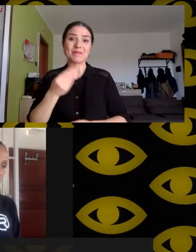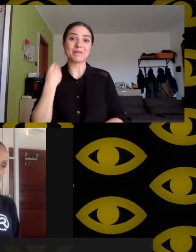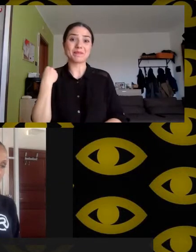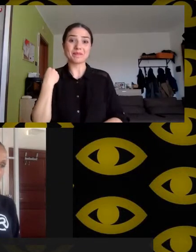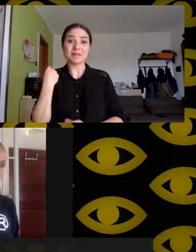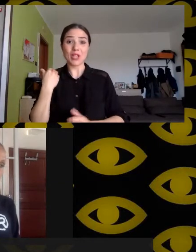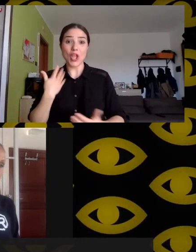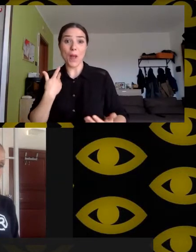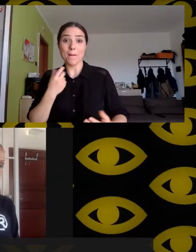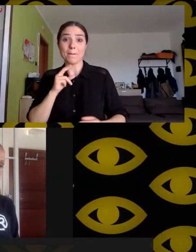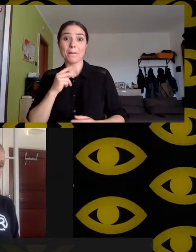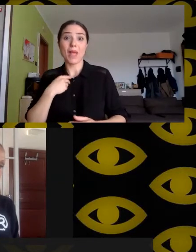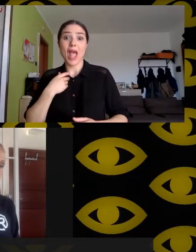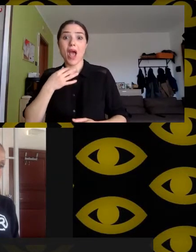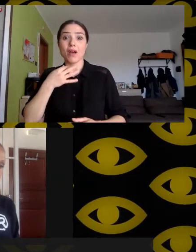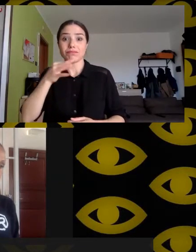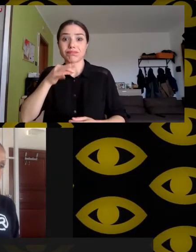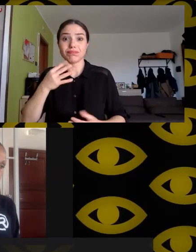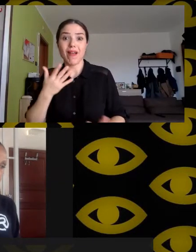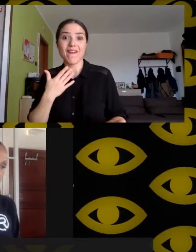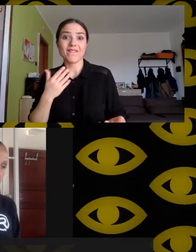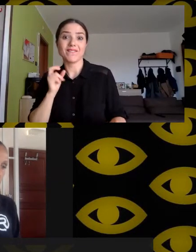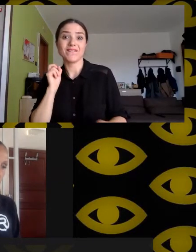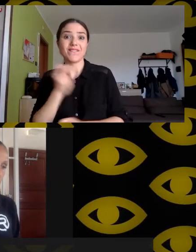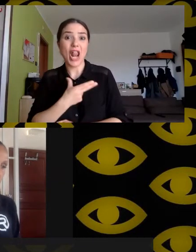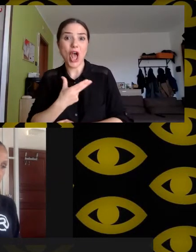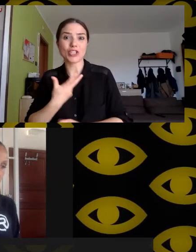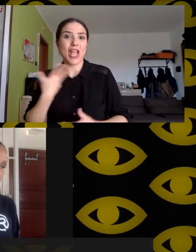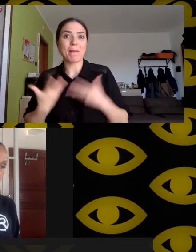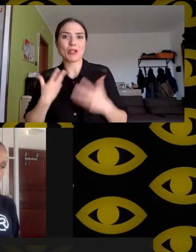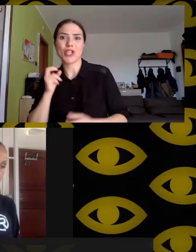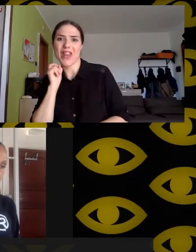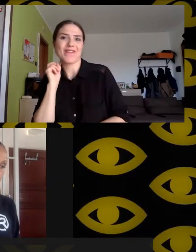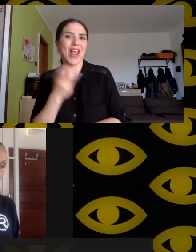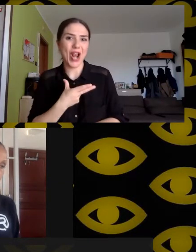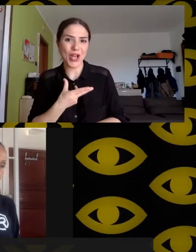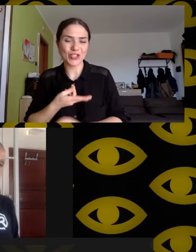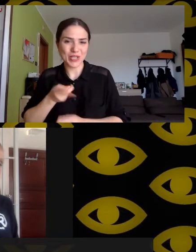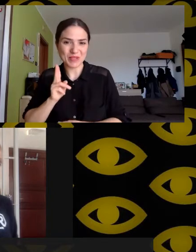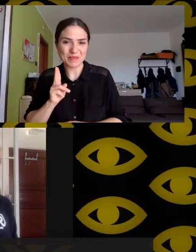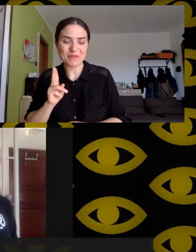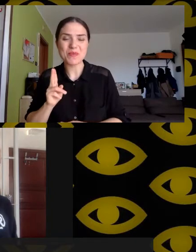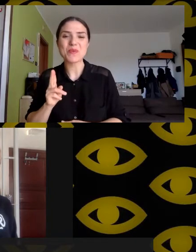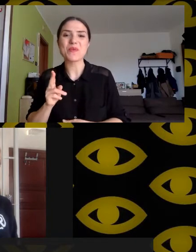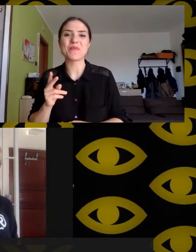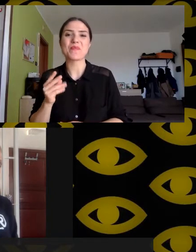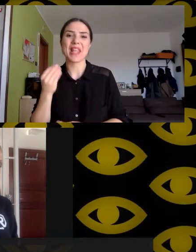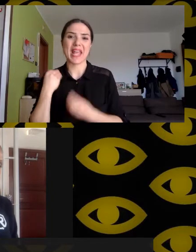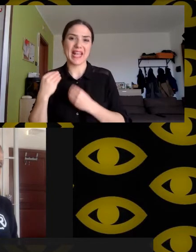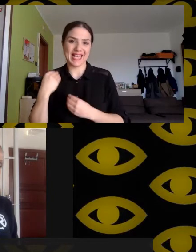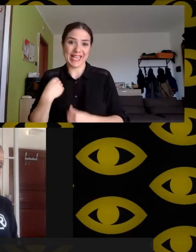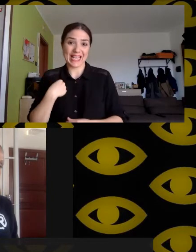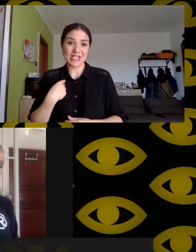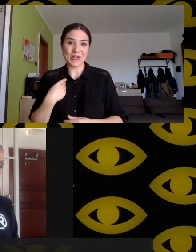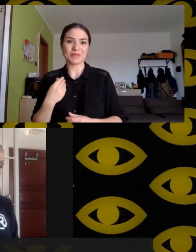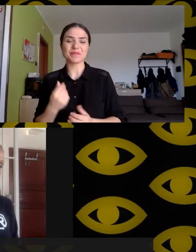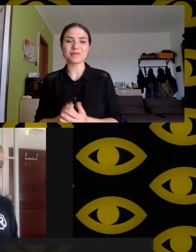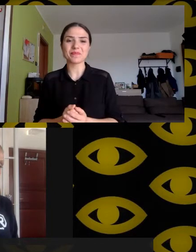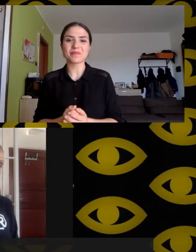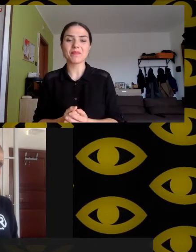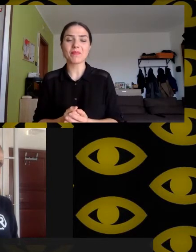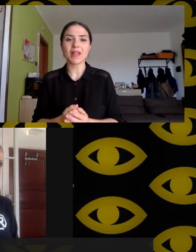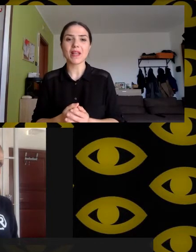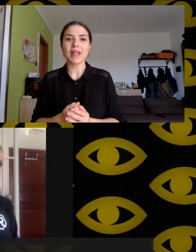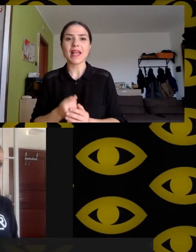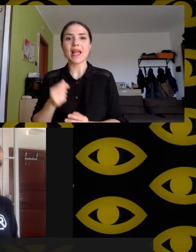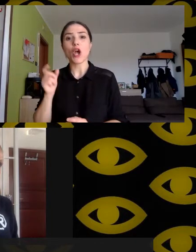dai nostri ascoltatori o comunque da chi ci sta vedendo in questo caso. Torna Rita che dice: io non ho mai nascosto né nascondo tuttora,